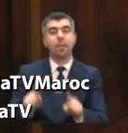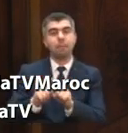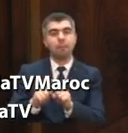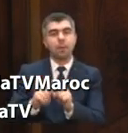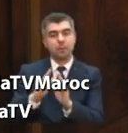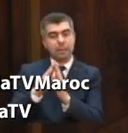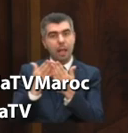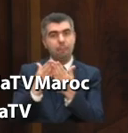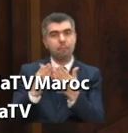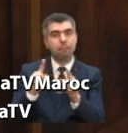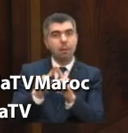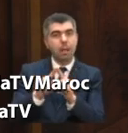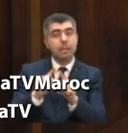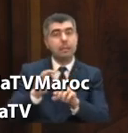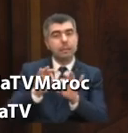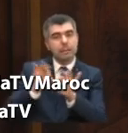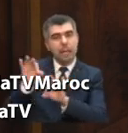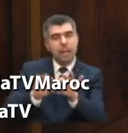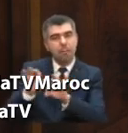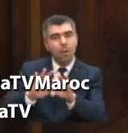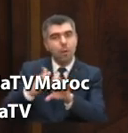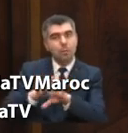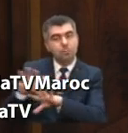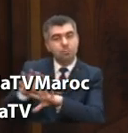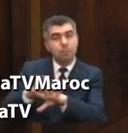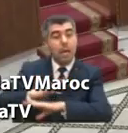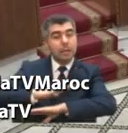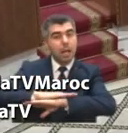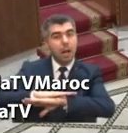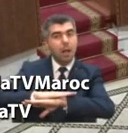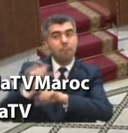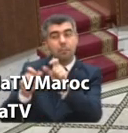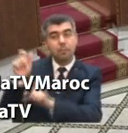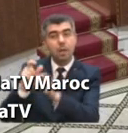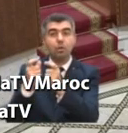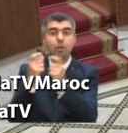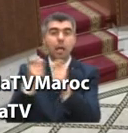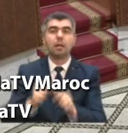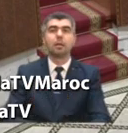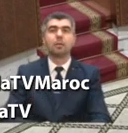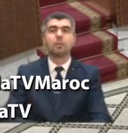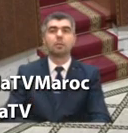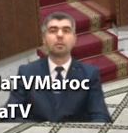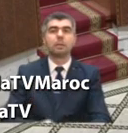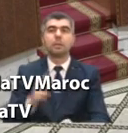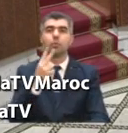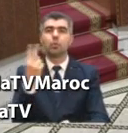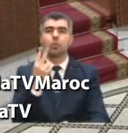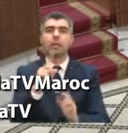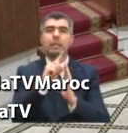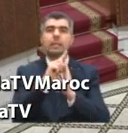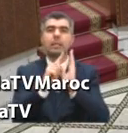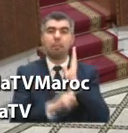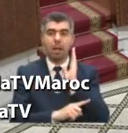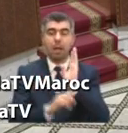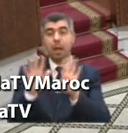التدابير الاحترازية الواجب التحقق من احترامها من لدن المقاولات. وخلال الأسبوعين الأخيرين أي منذ